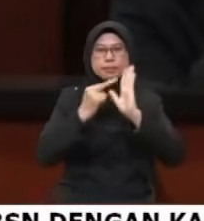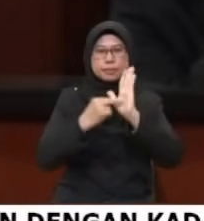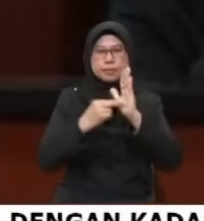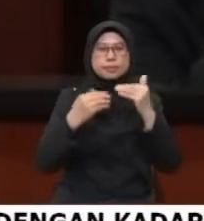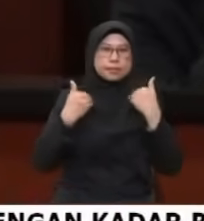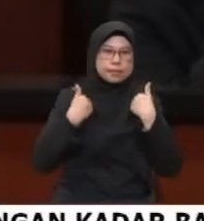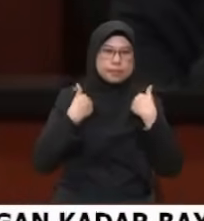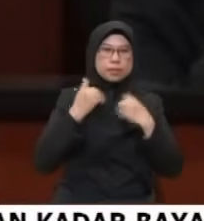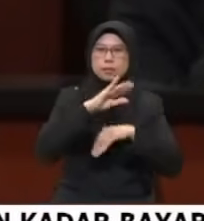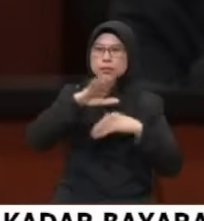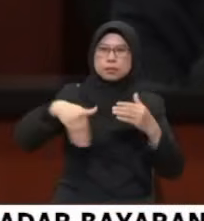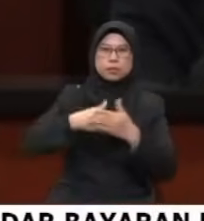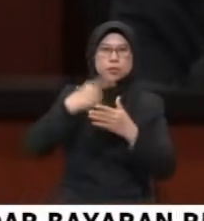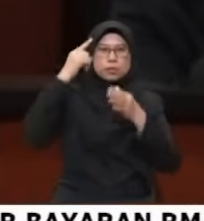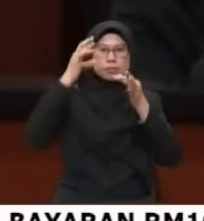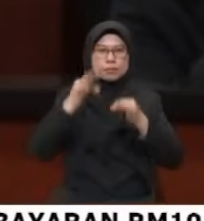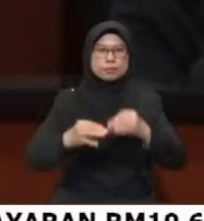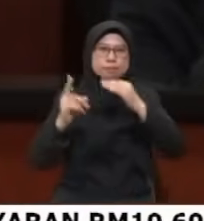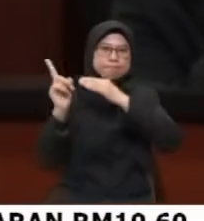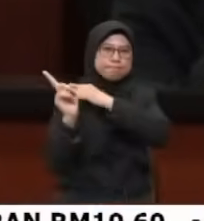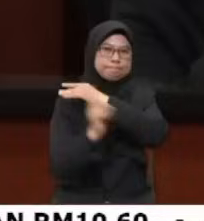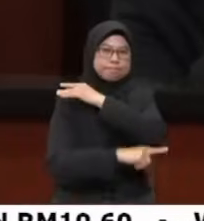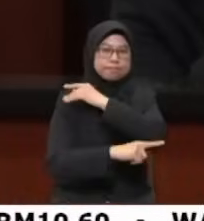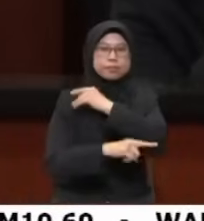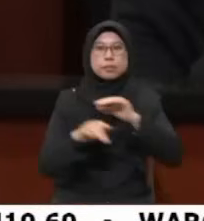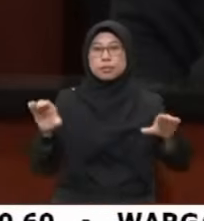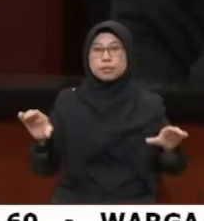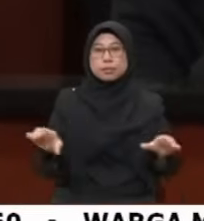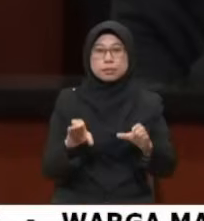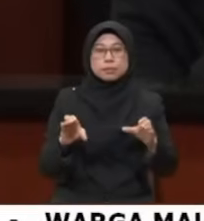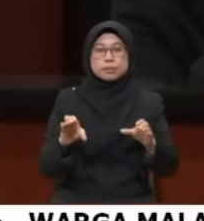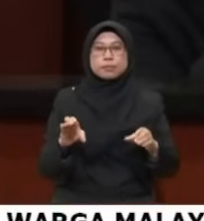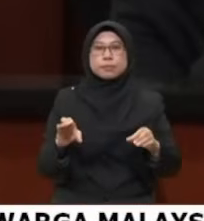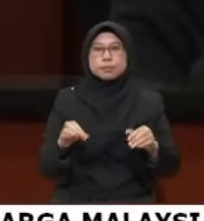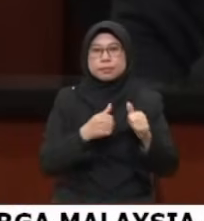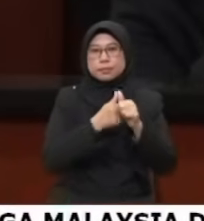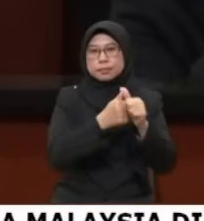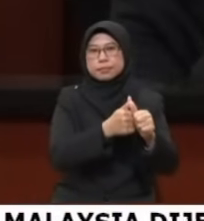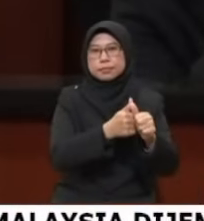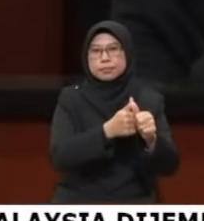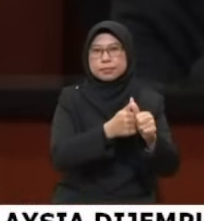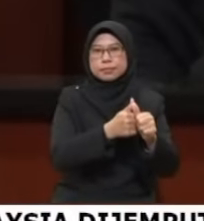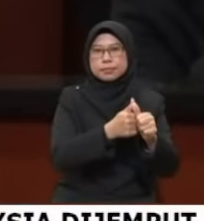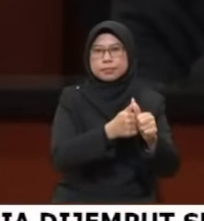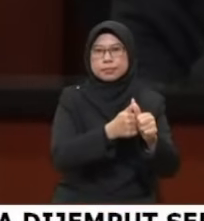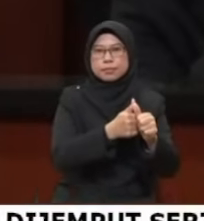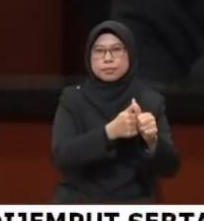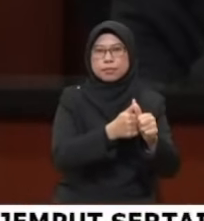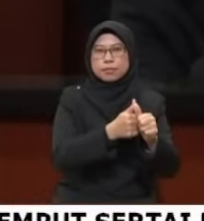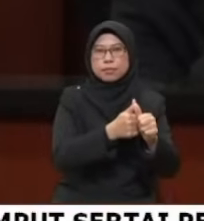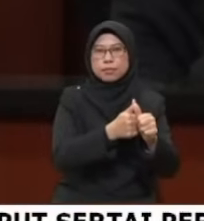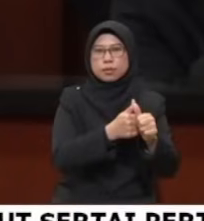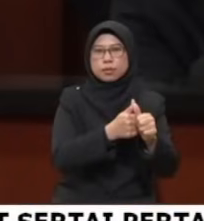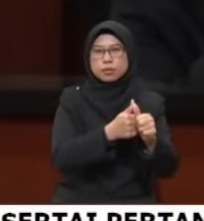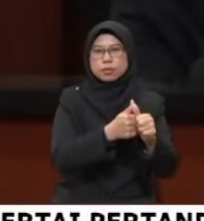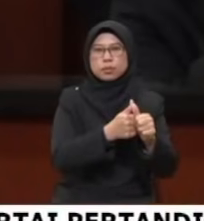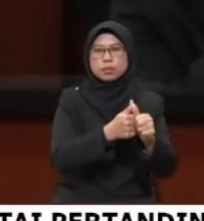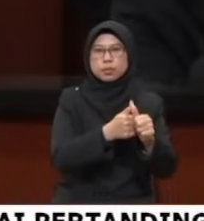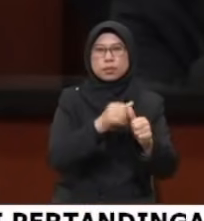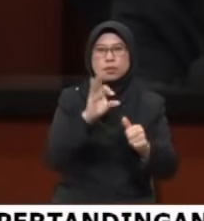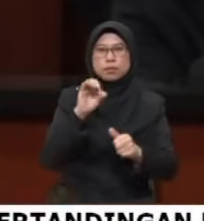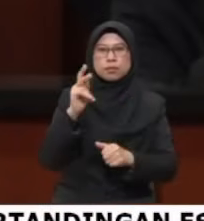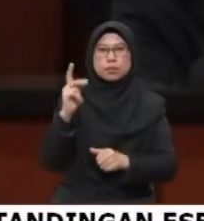ada semua keputusan dan hukuman yang diambil berasaskan kepada fakta-fakta kes oleh